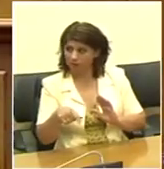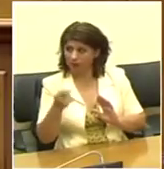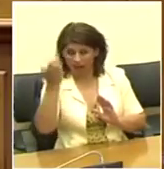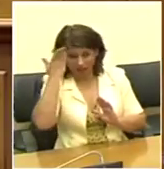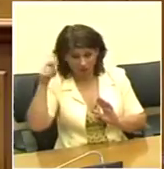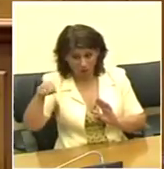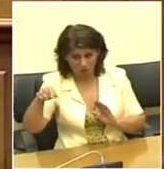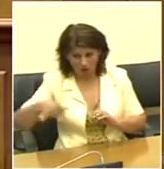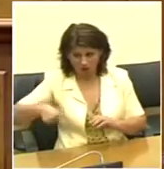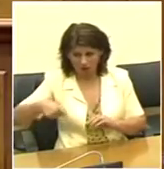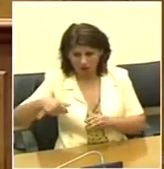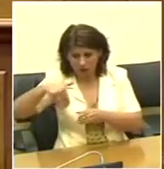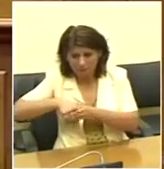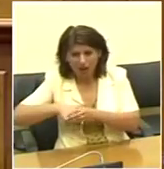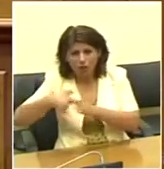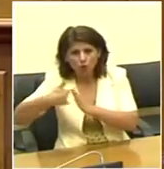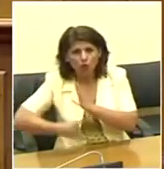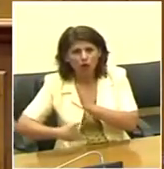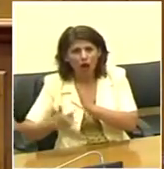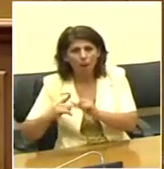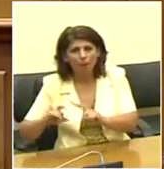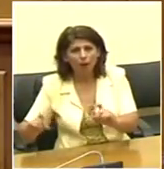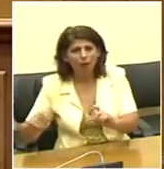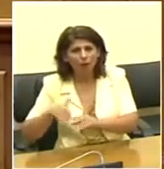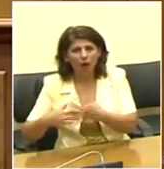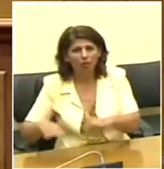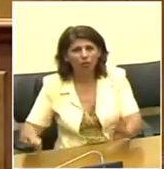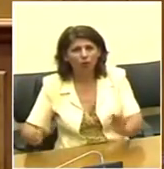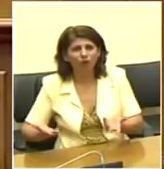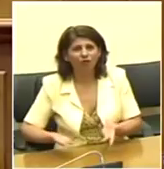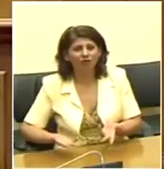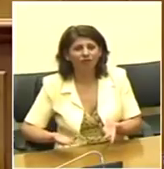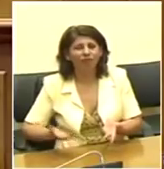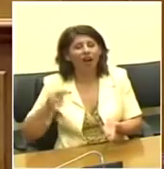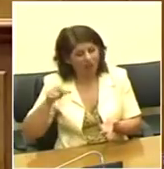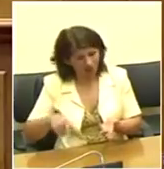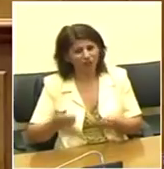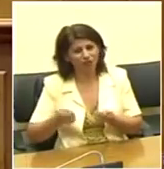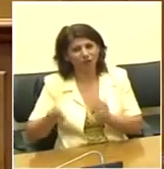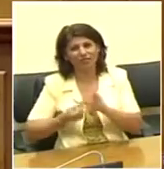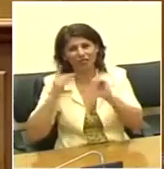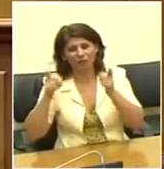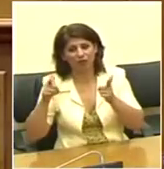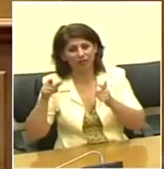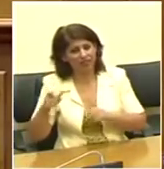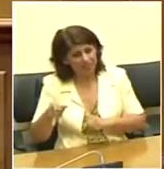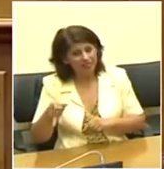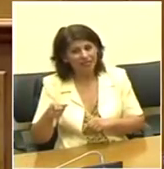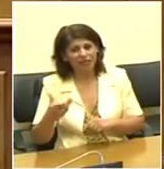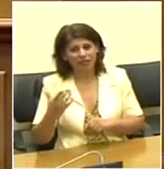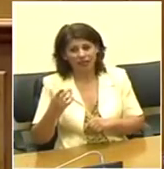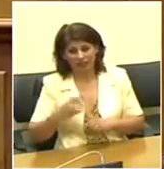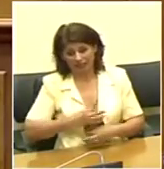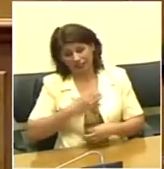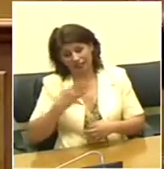μέσα, χωρίς την ουσία. Αυτό έχουμε. Τώρα εσείς έχετε και της Νέας